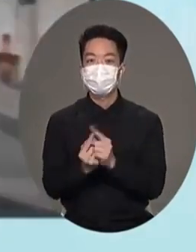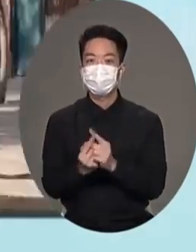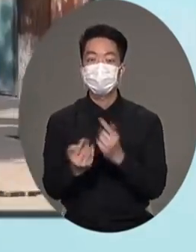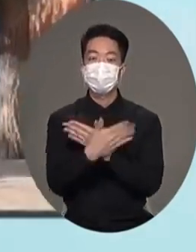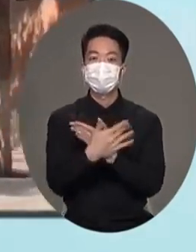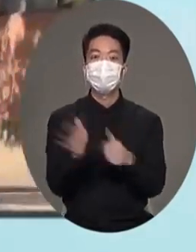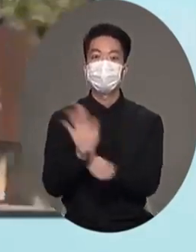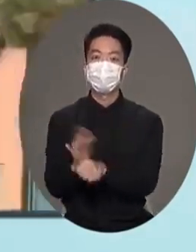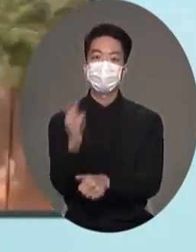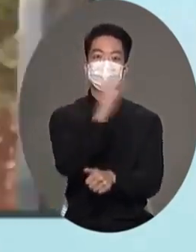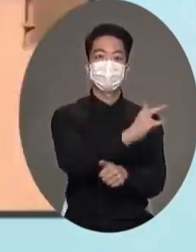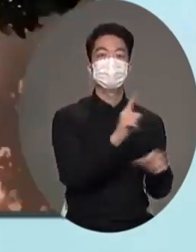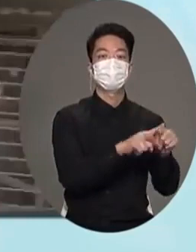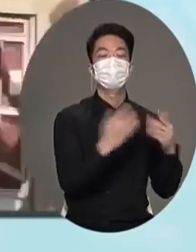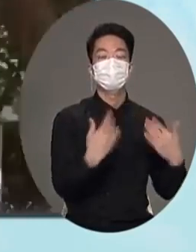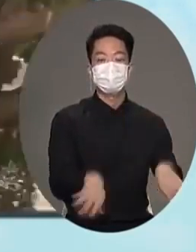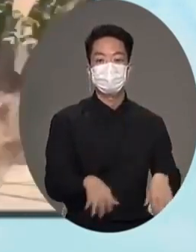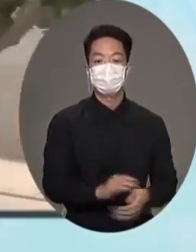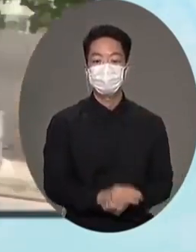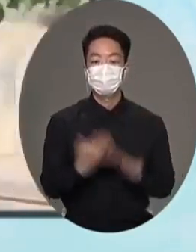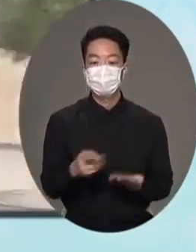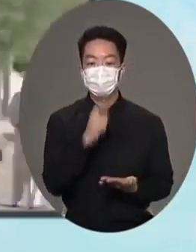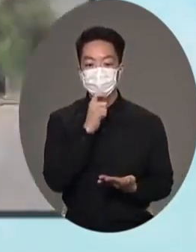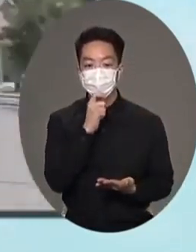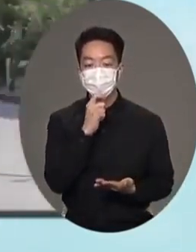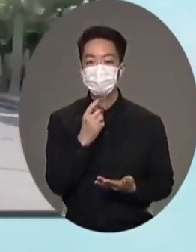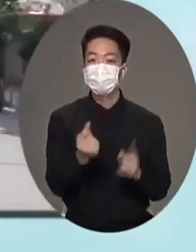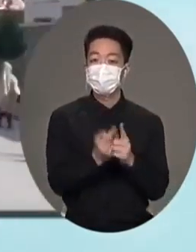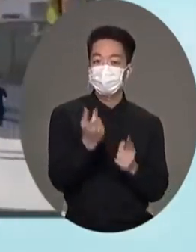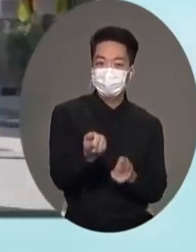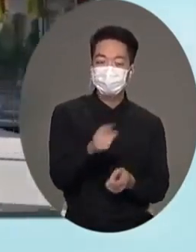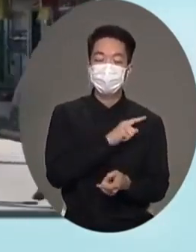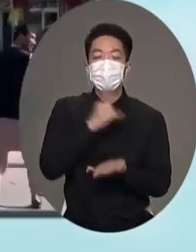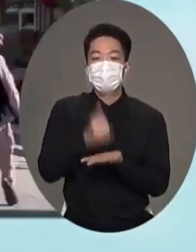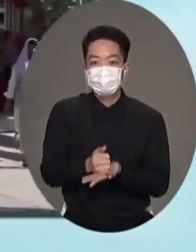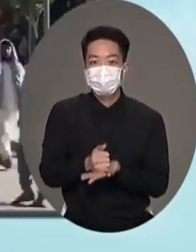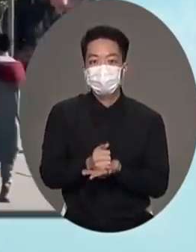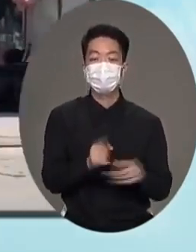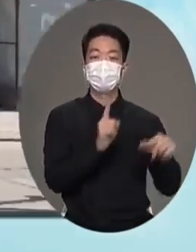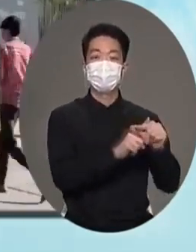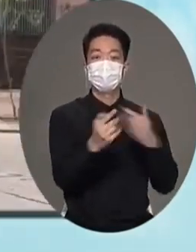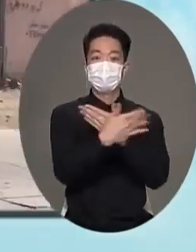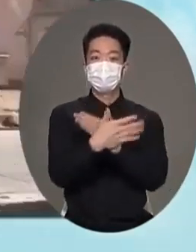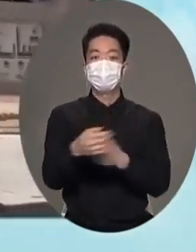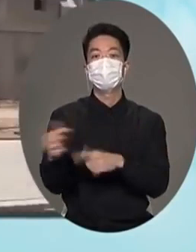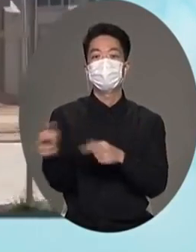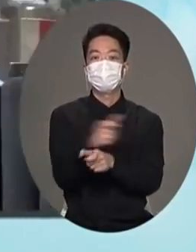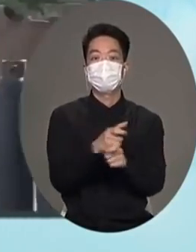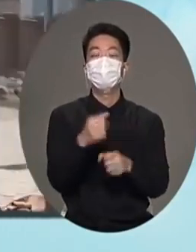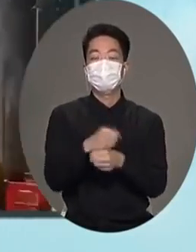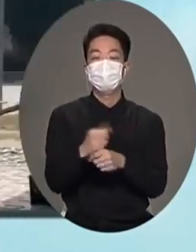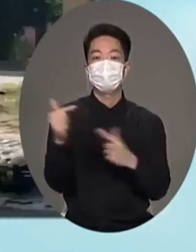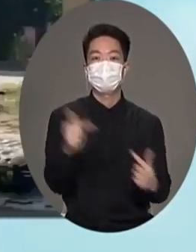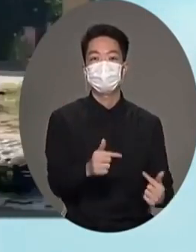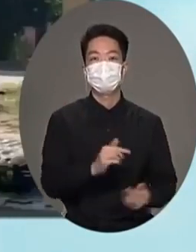回国，现在还有一些自愿留下的零星人员，中国使馆亦都继续运作。香港电台记者邱